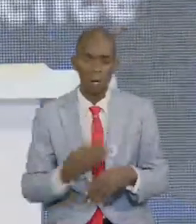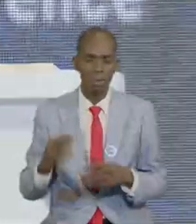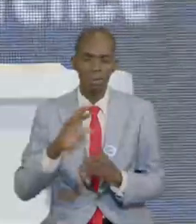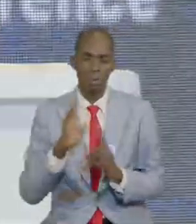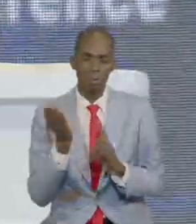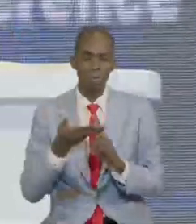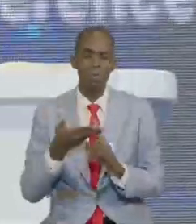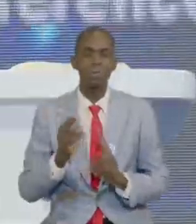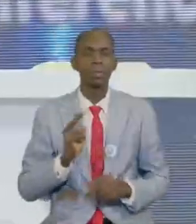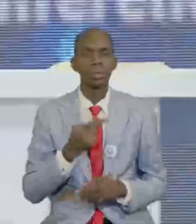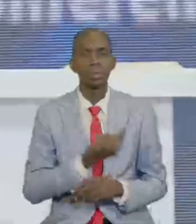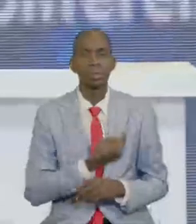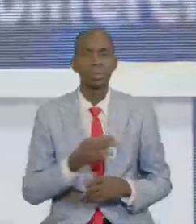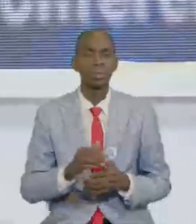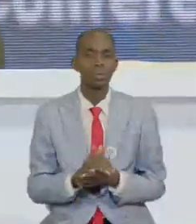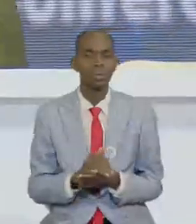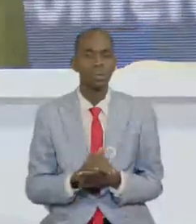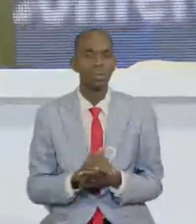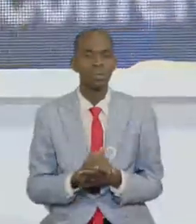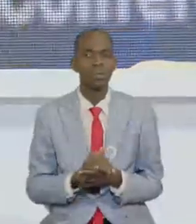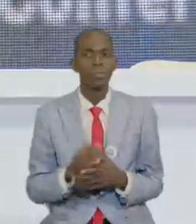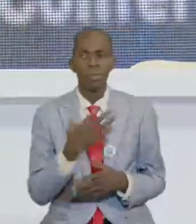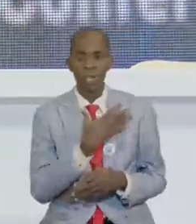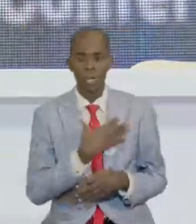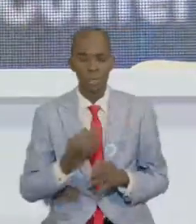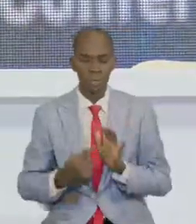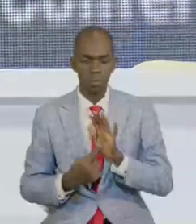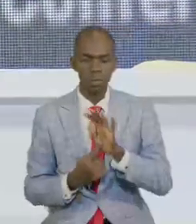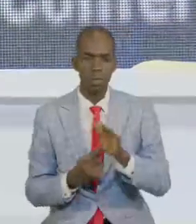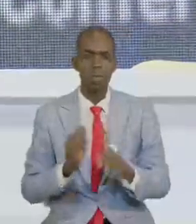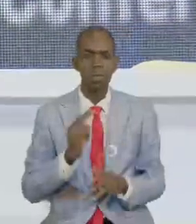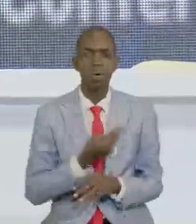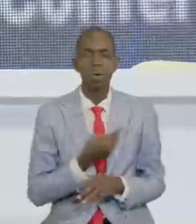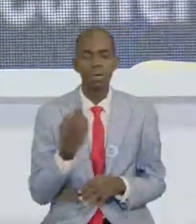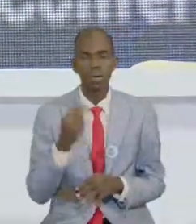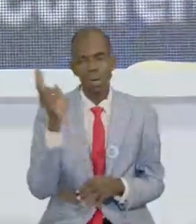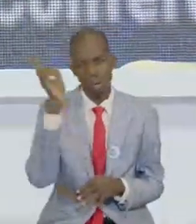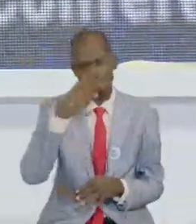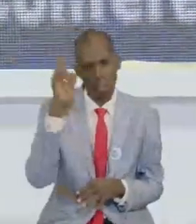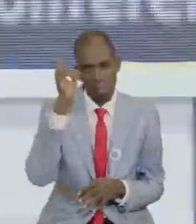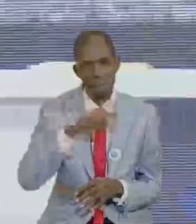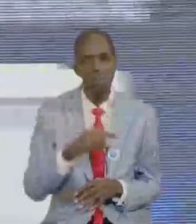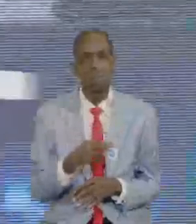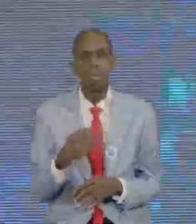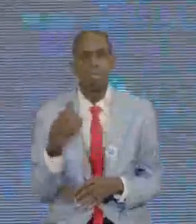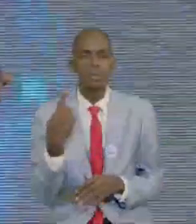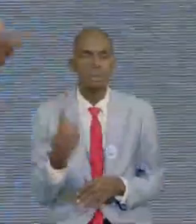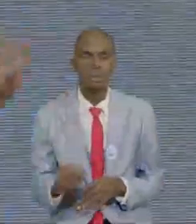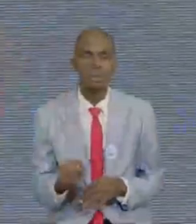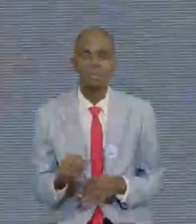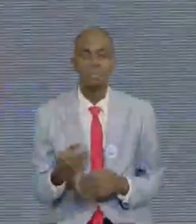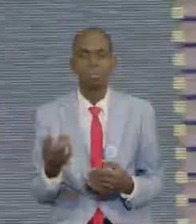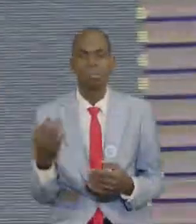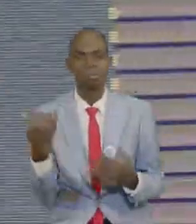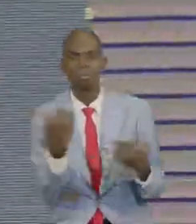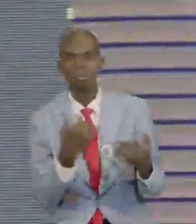permettons à l'Esprit de revenir et de nous convaincre. And show us the carelessness, the superficiality, the frivolity, the